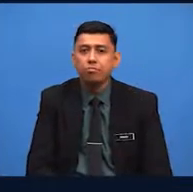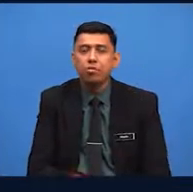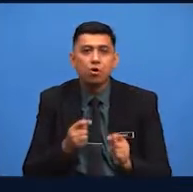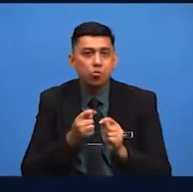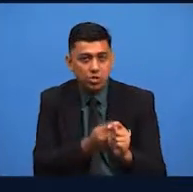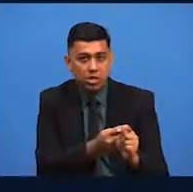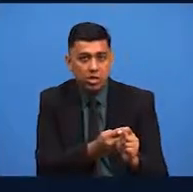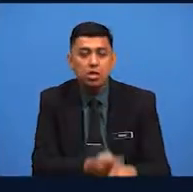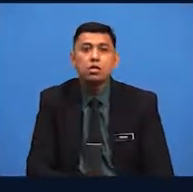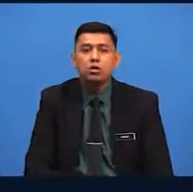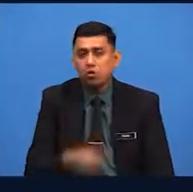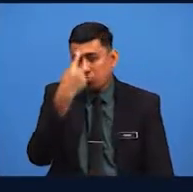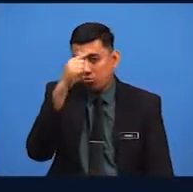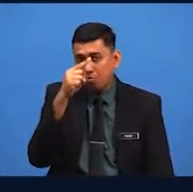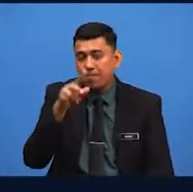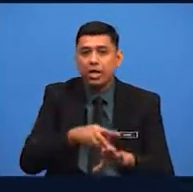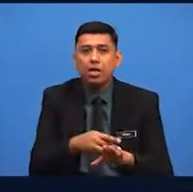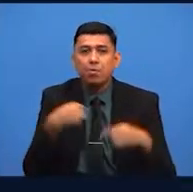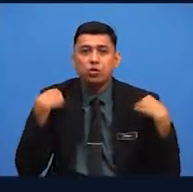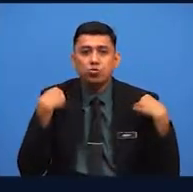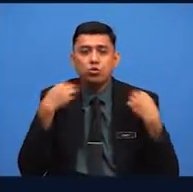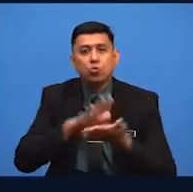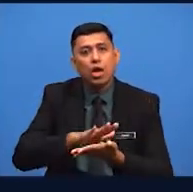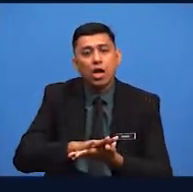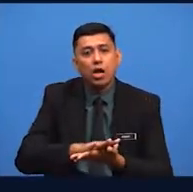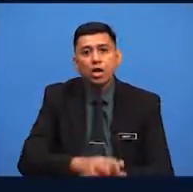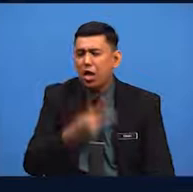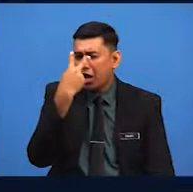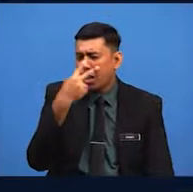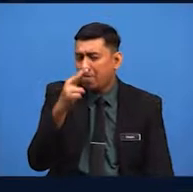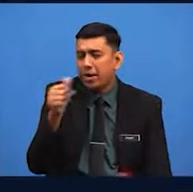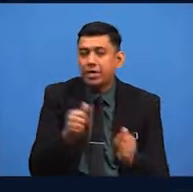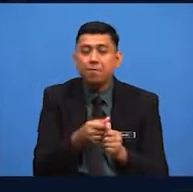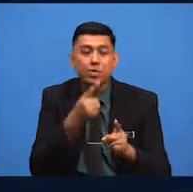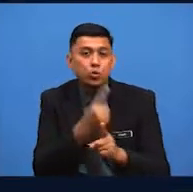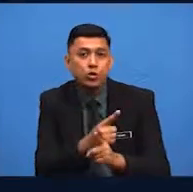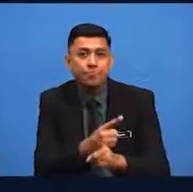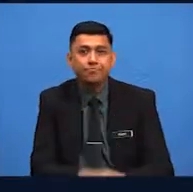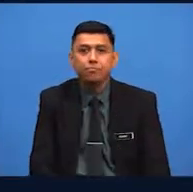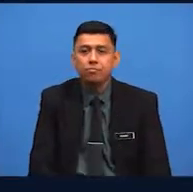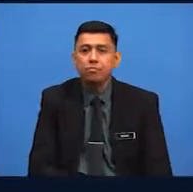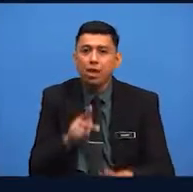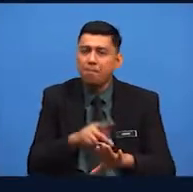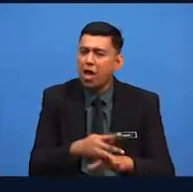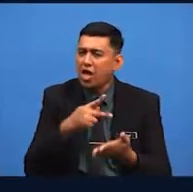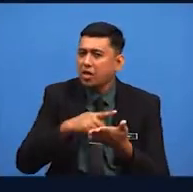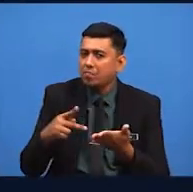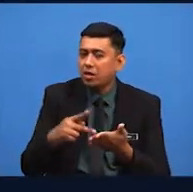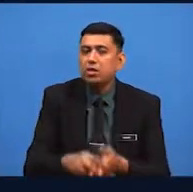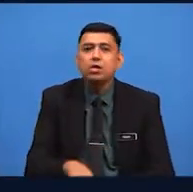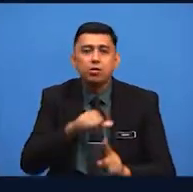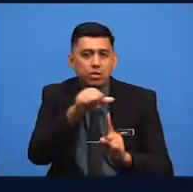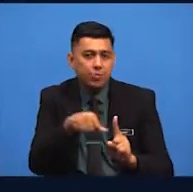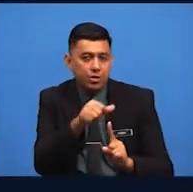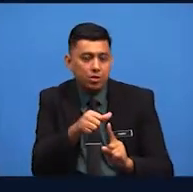untuk memakai pakaian seragam sekolah. Nampak dengan jelas murid ini berpakaian kemas apabila